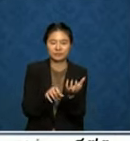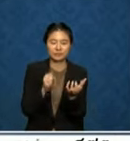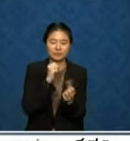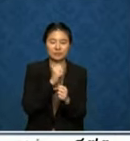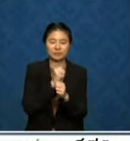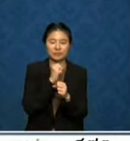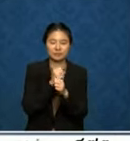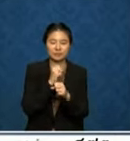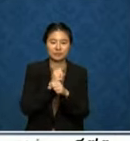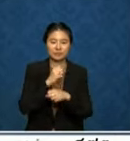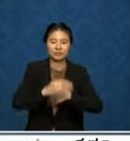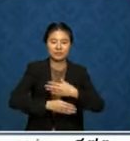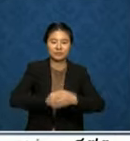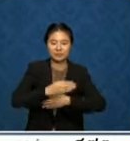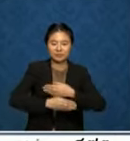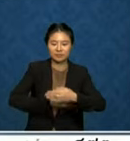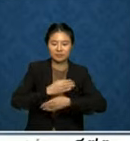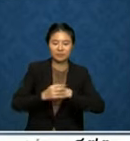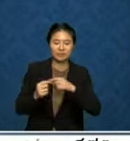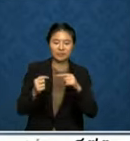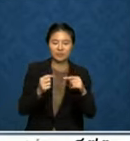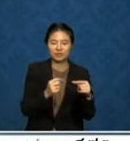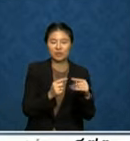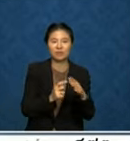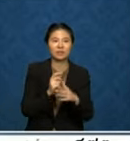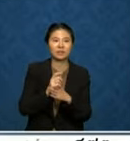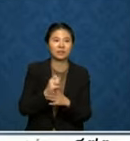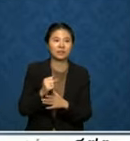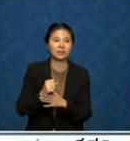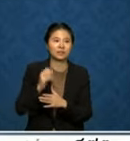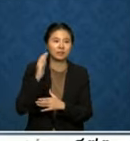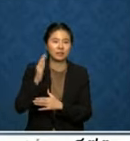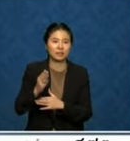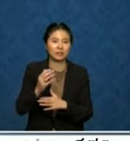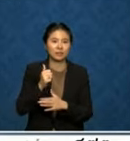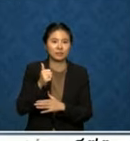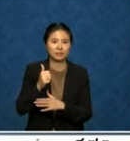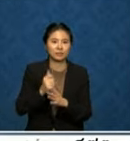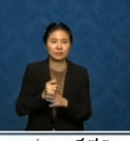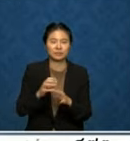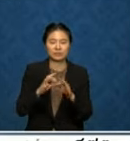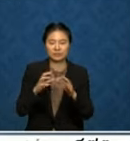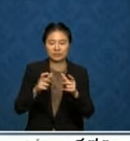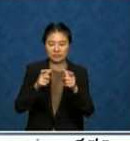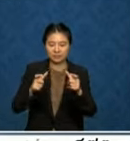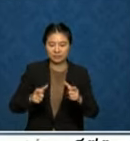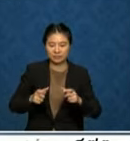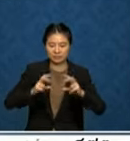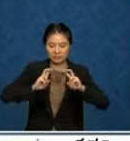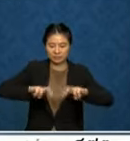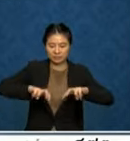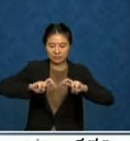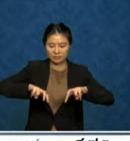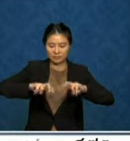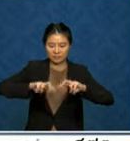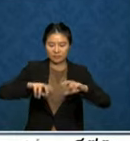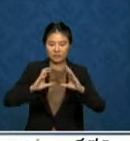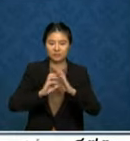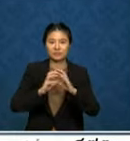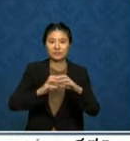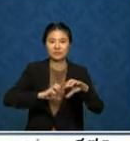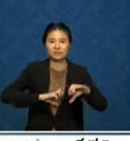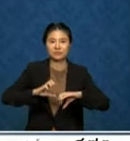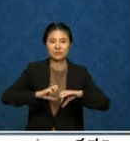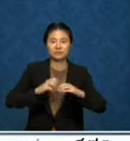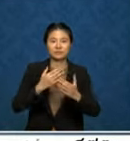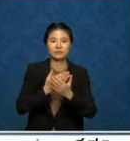ธุรกิจให้อยู่รอดได้ค่ะและข้อเสนออย่างเป็นระบบทั้งหมดนี้นะคะมาจากรายงานการวิจัยค่ะการจัดการงบโฆษณาประ